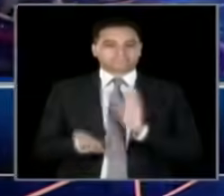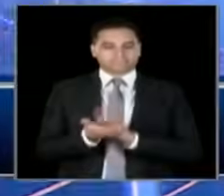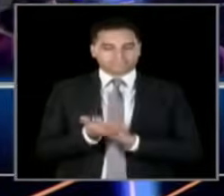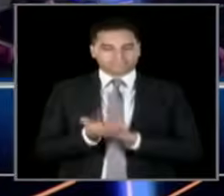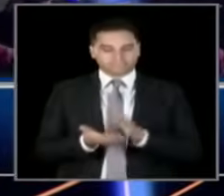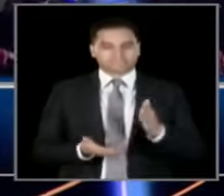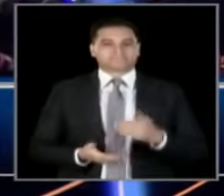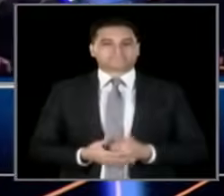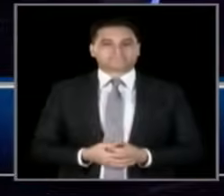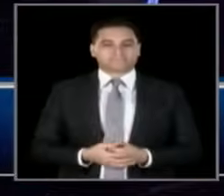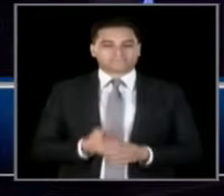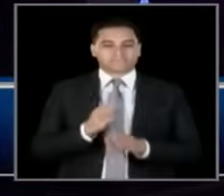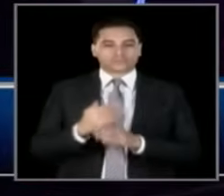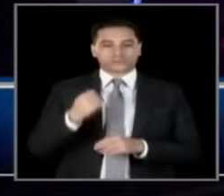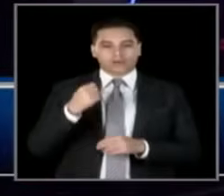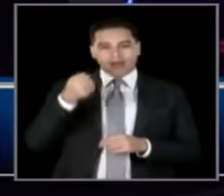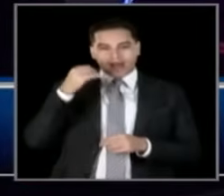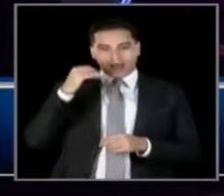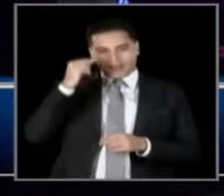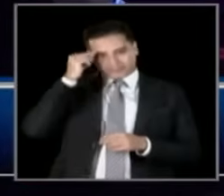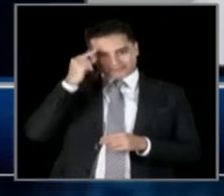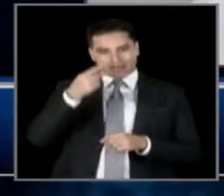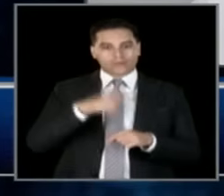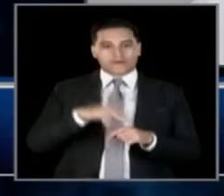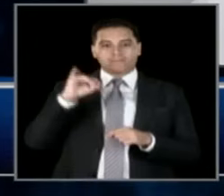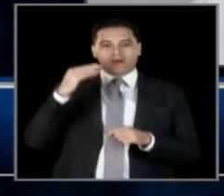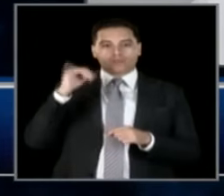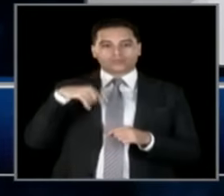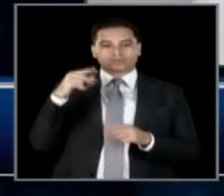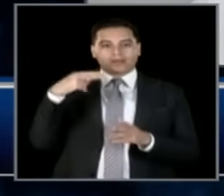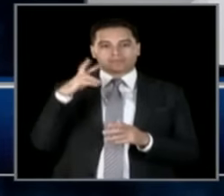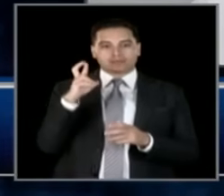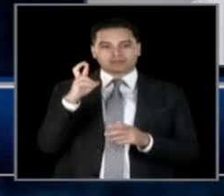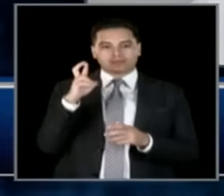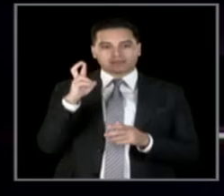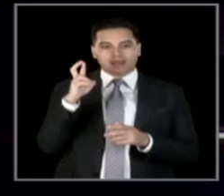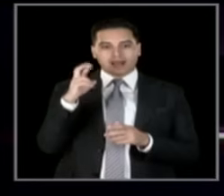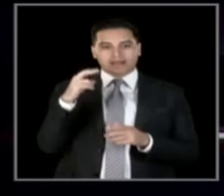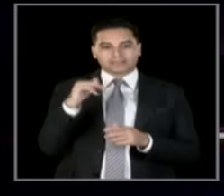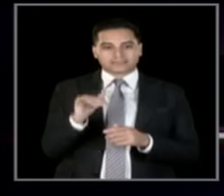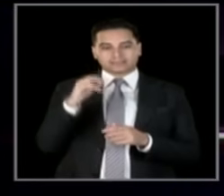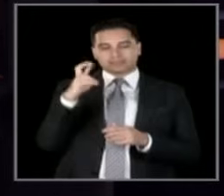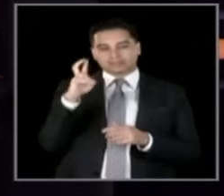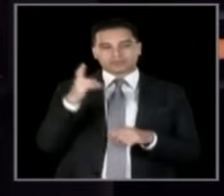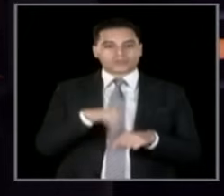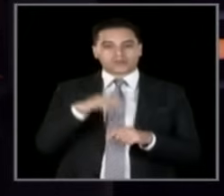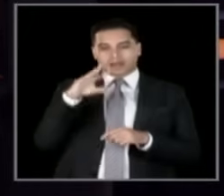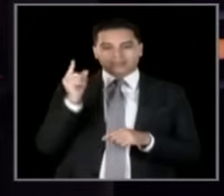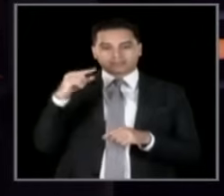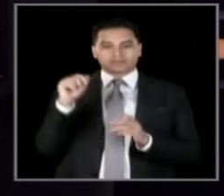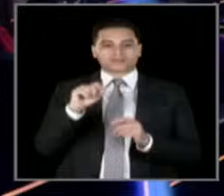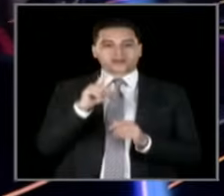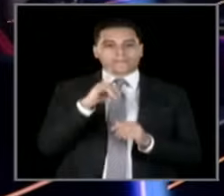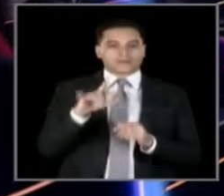ياسمين. بطولة أحمد السقا، محمود عبد العزيز، هند صبري، وعمر واكد. 70